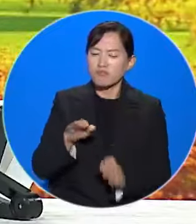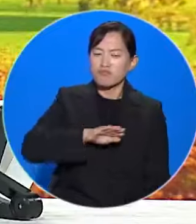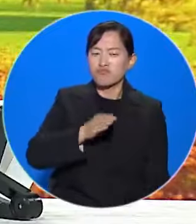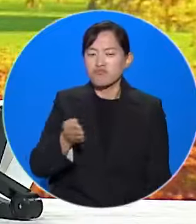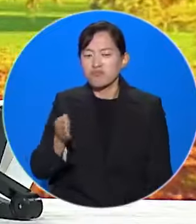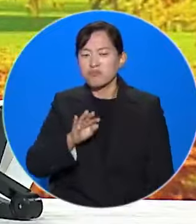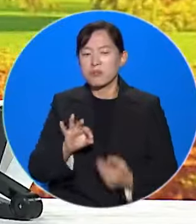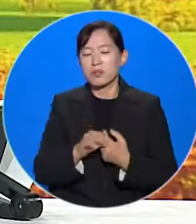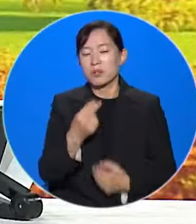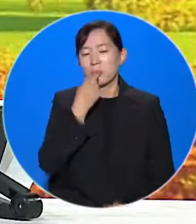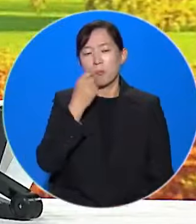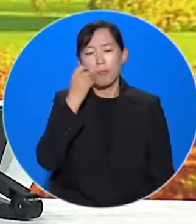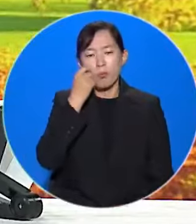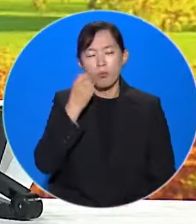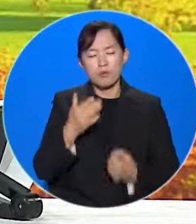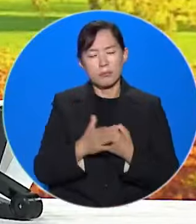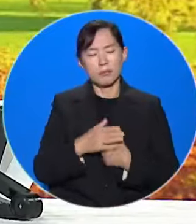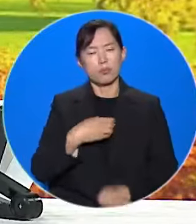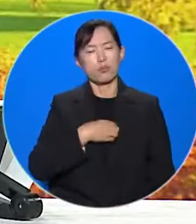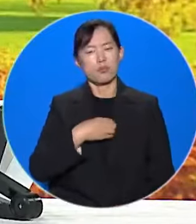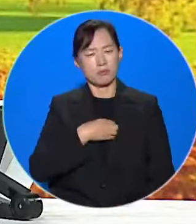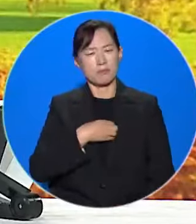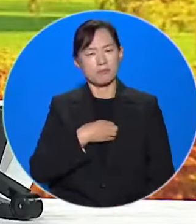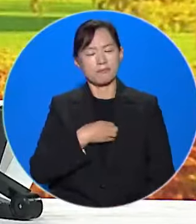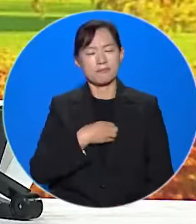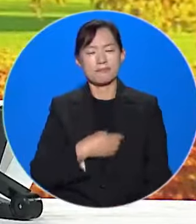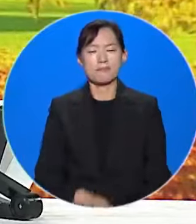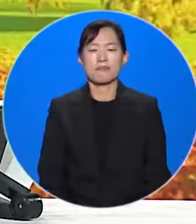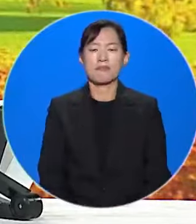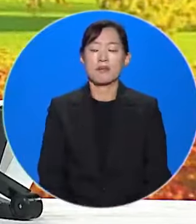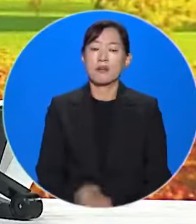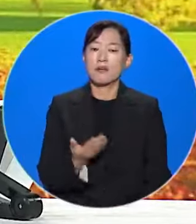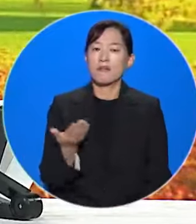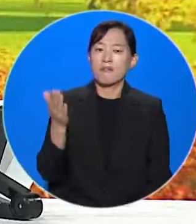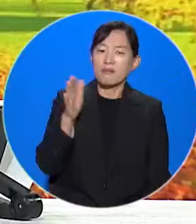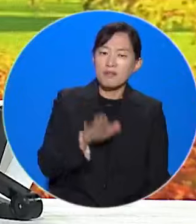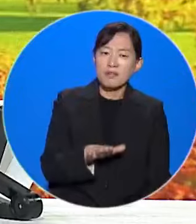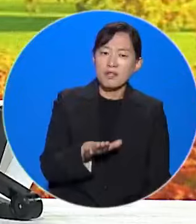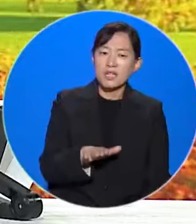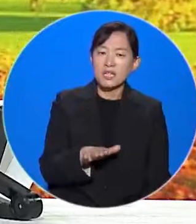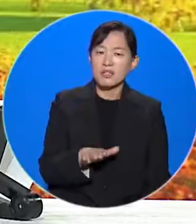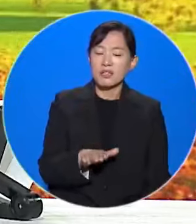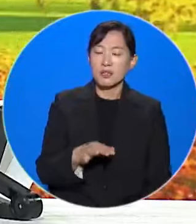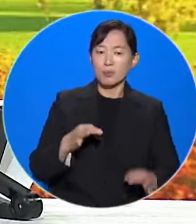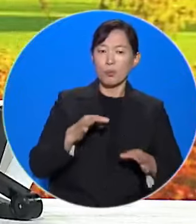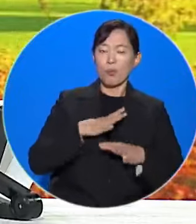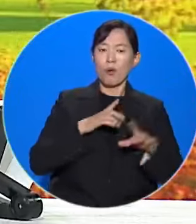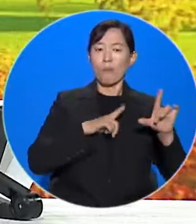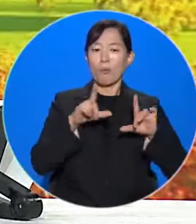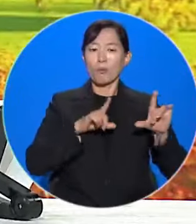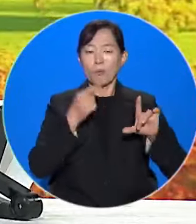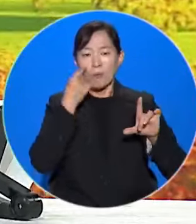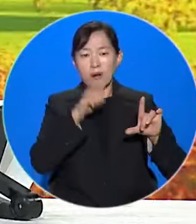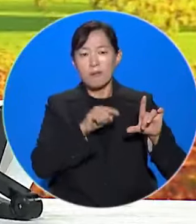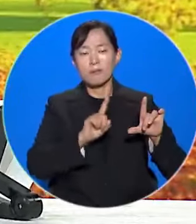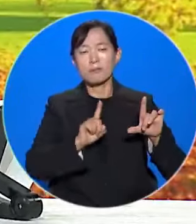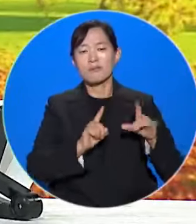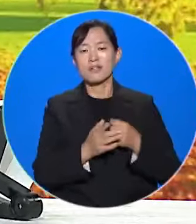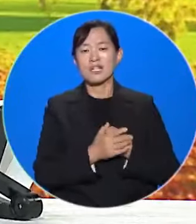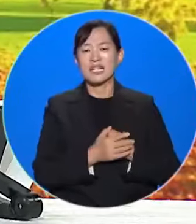지속된다면 숨을 쉬지 못해 위험해질 수밖에 없었습니다. 그러나 이어 놀라운 장면이